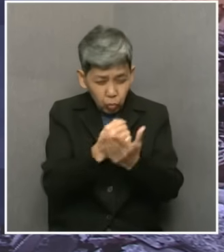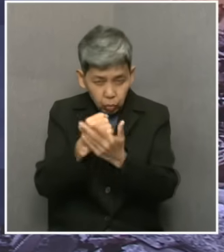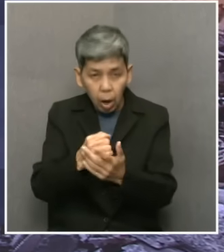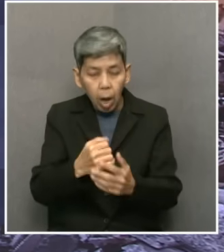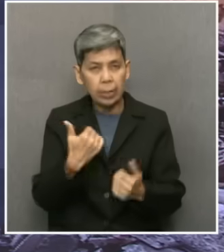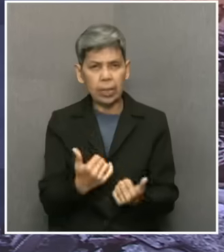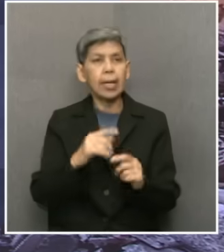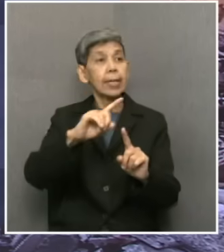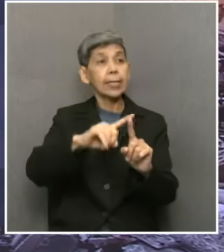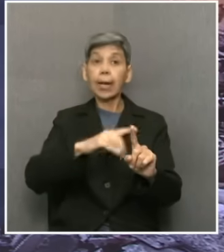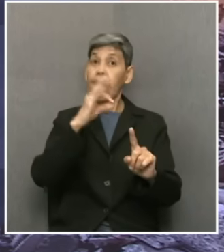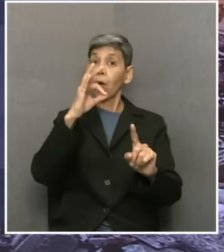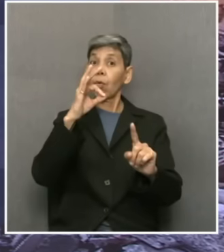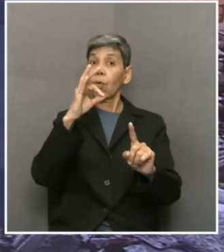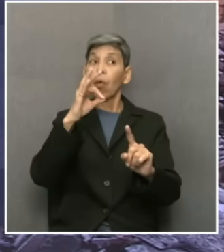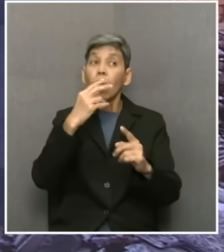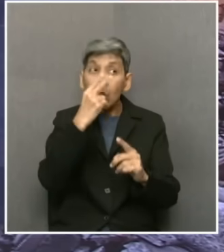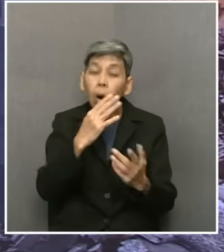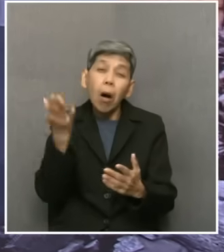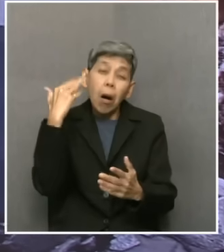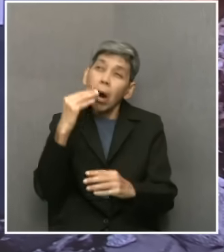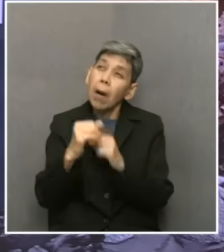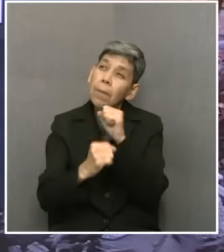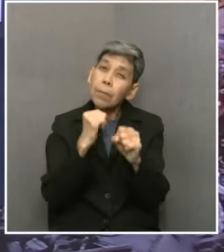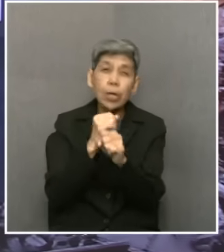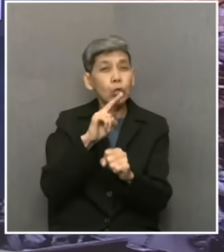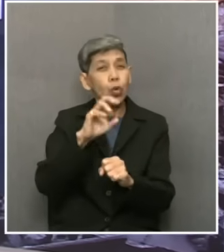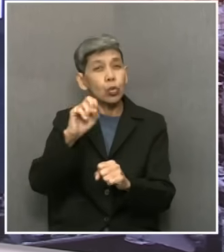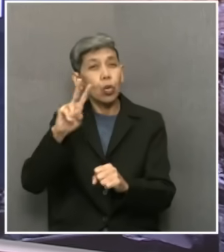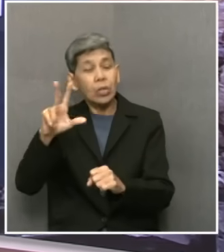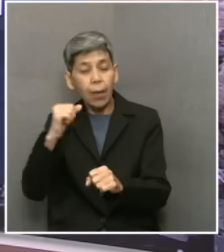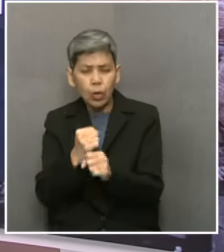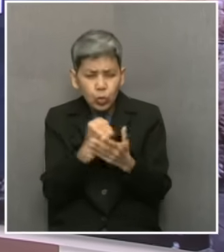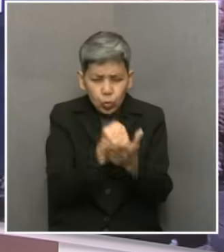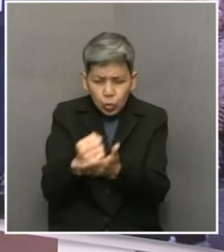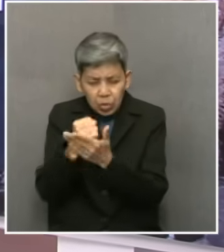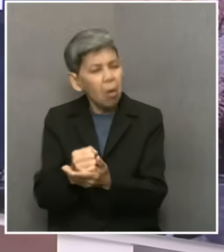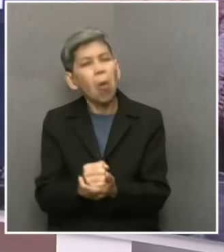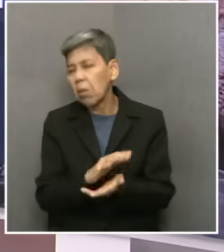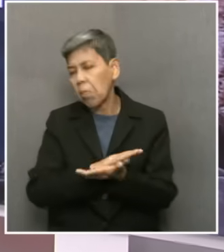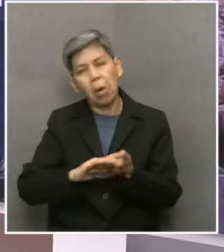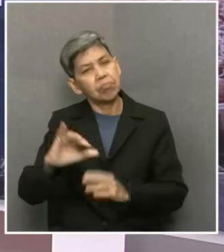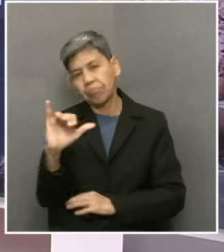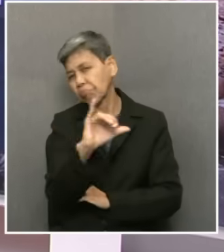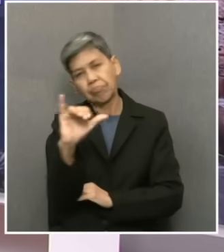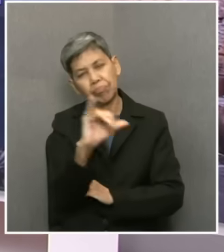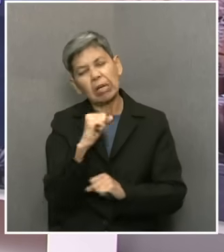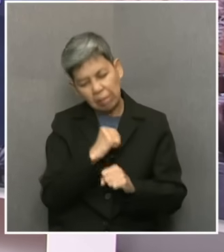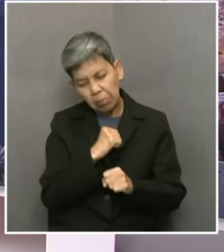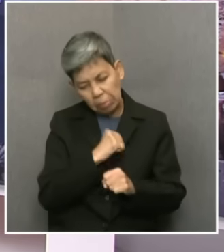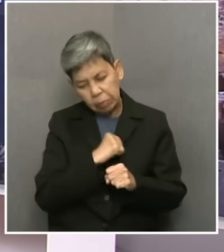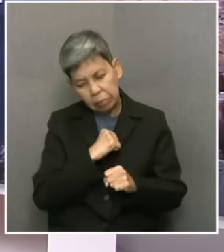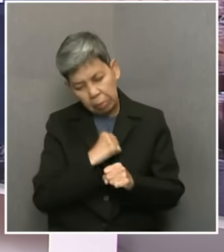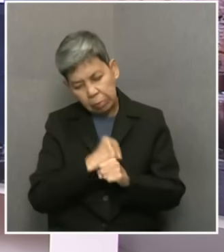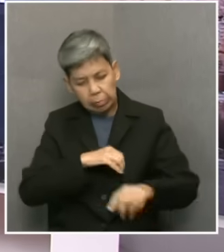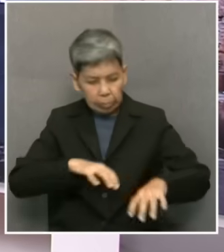อยู่เดือนกันยายนแล้วนะคะเหตุการณ์เกิดขึ้นตั้งแต่ต้นปีค่ะแต่เรื่องของการฟื้นฟูยังก็ไม่สามารถทำได้อย่างเต็มที่นะคะแม้ว่